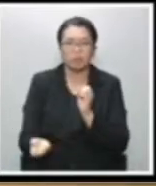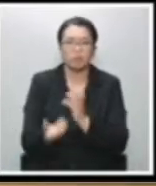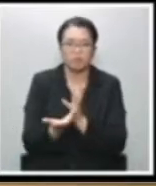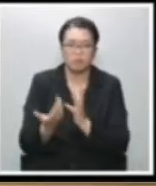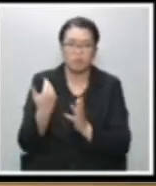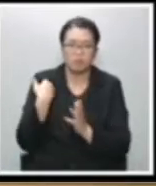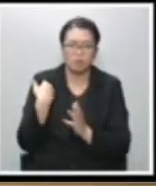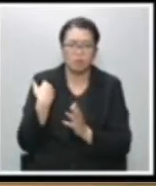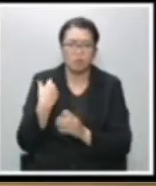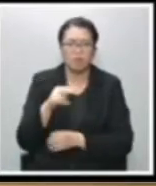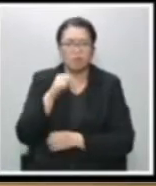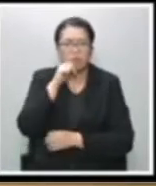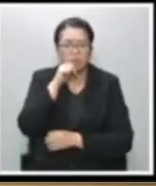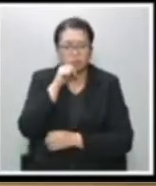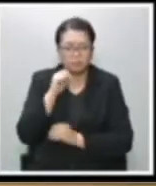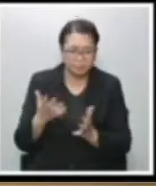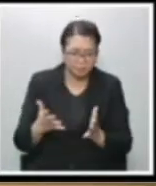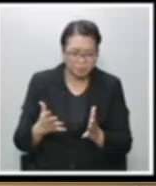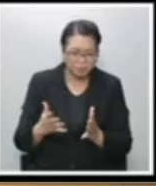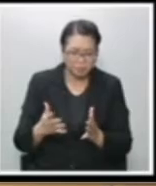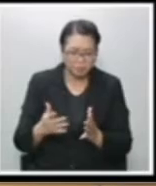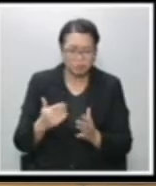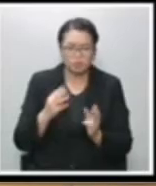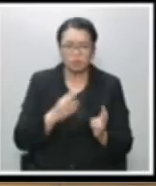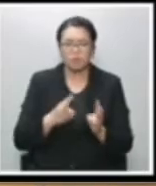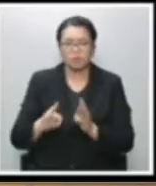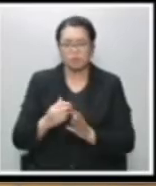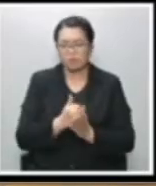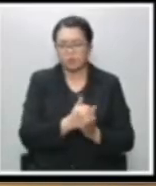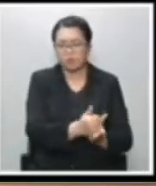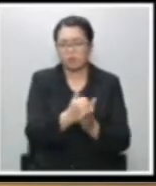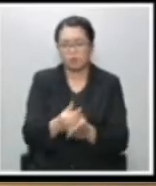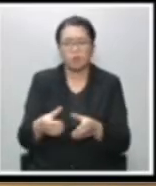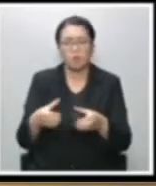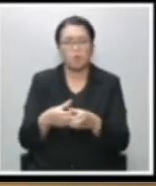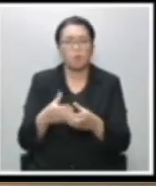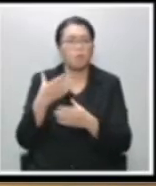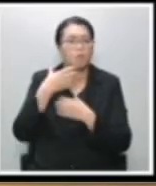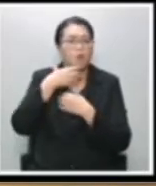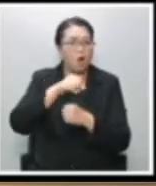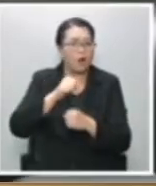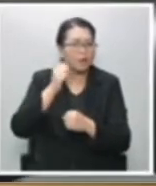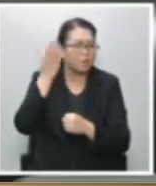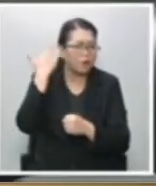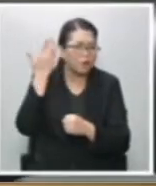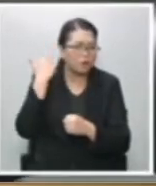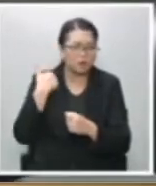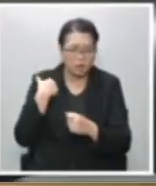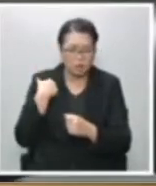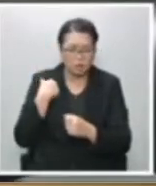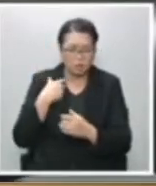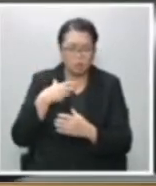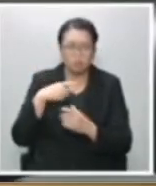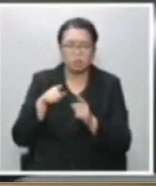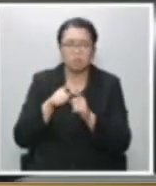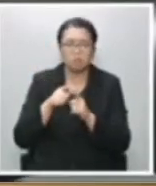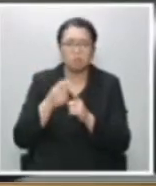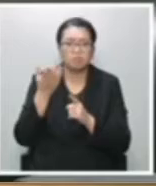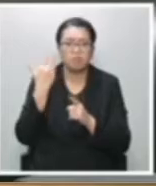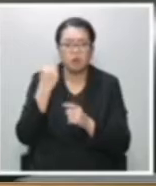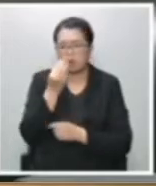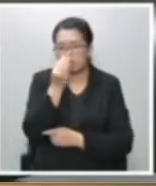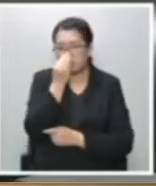ไม่ได้มีมาตรการนะครับในการที่จะช่วยเหลือชาวไร่อ้อยเหมือนสมัยที่ท่านสมัครนะครับ